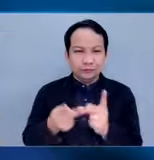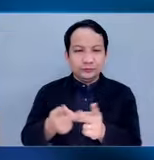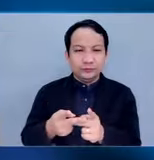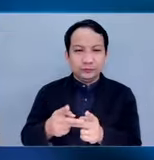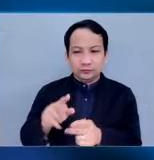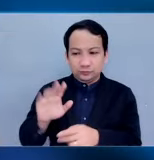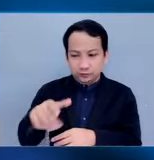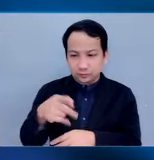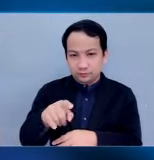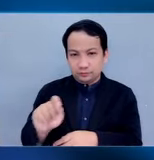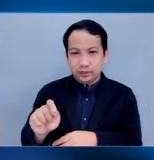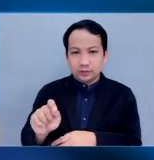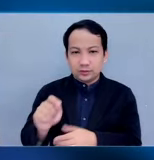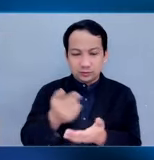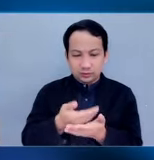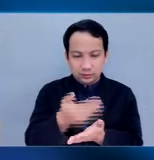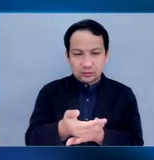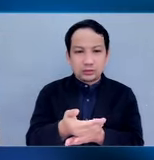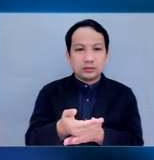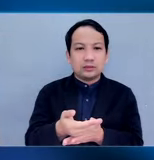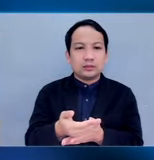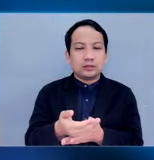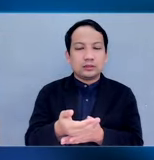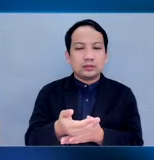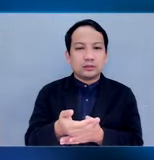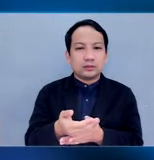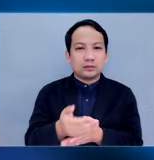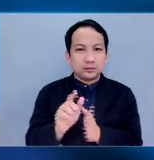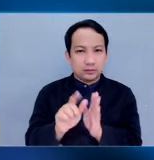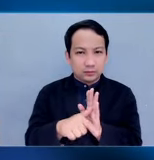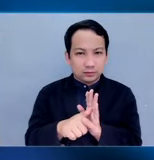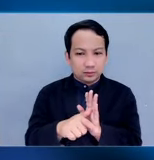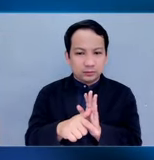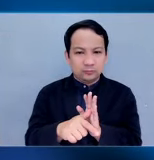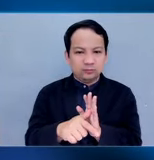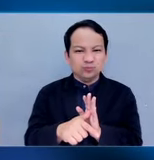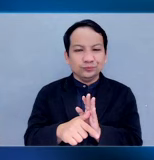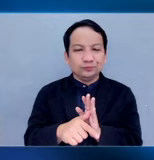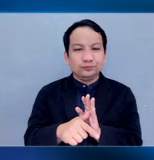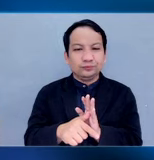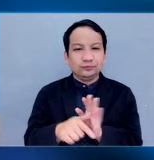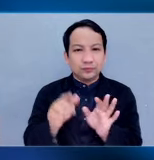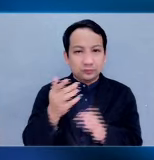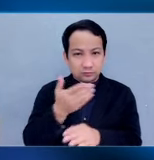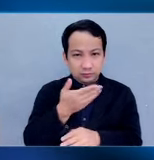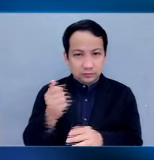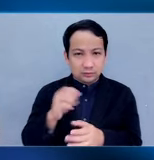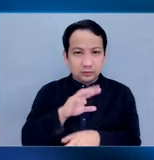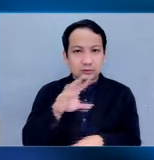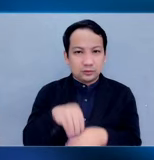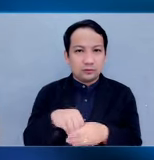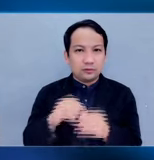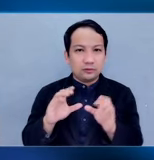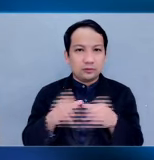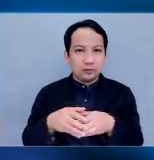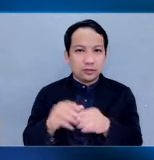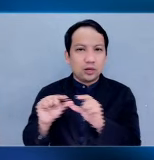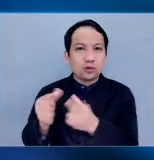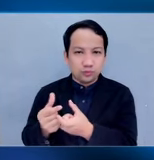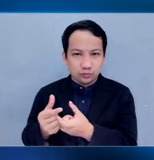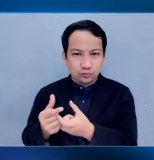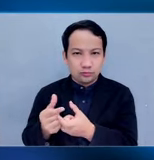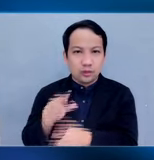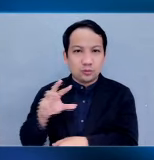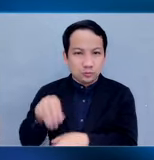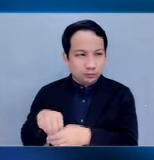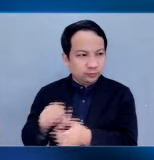suddenly nagkaroon ng litter. So, it's better to be part of a club para at least